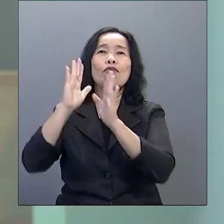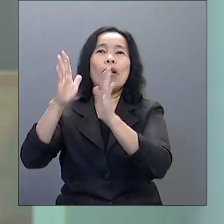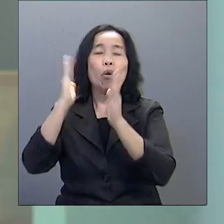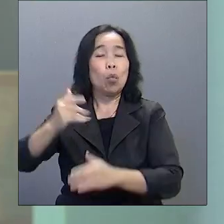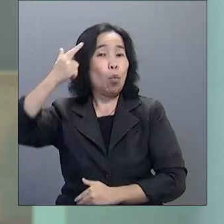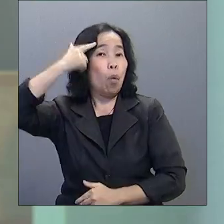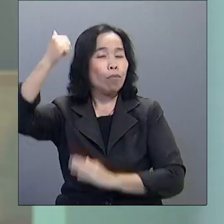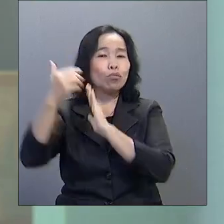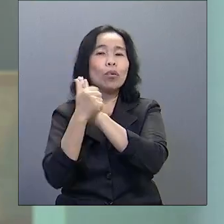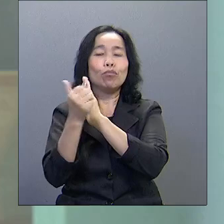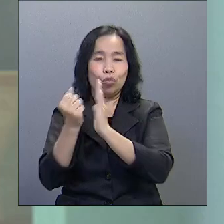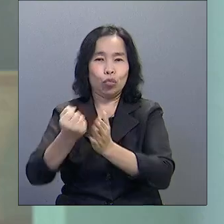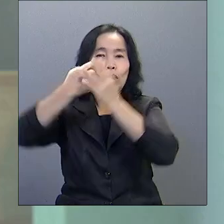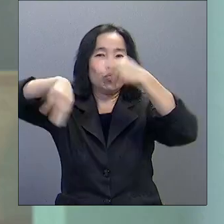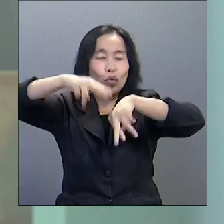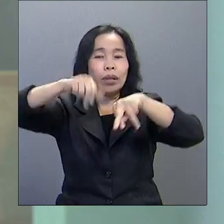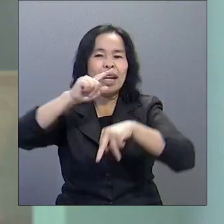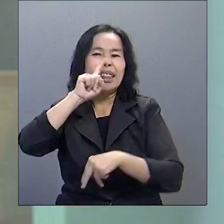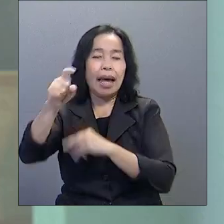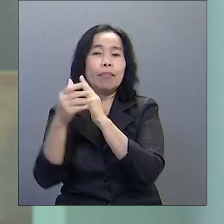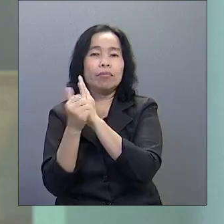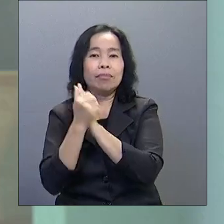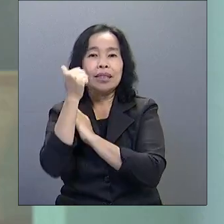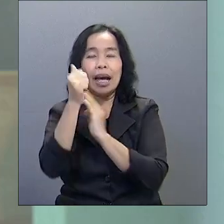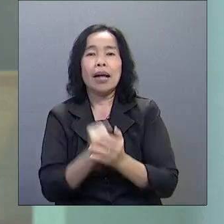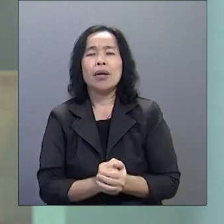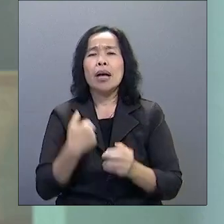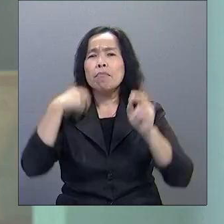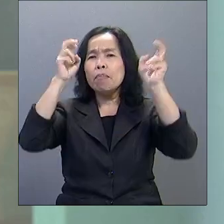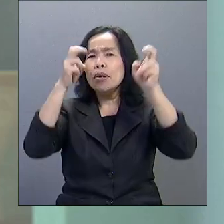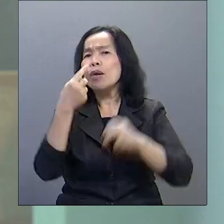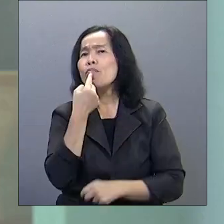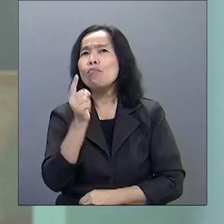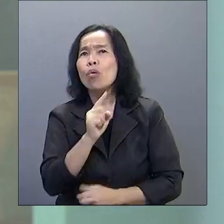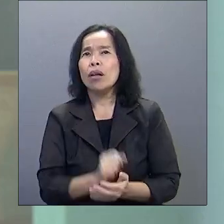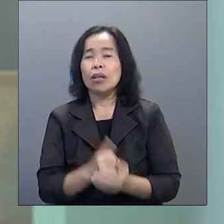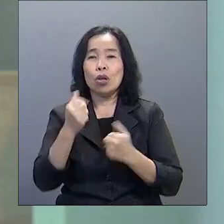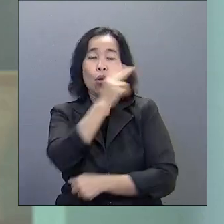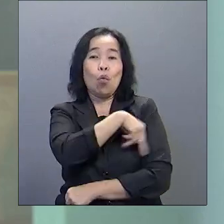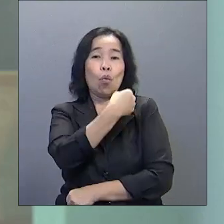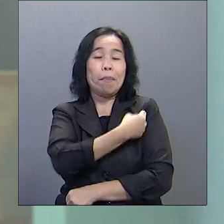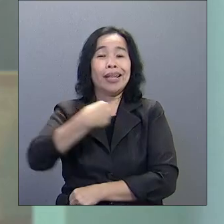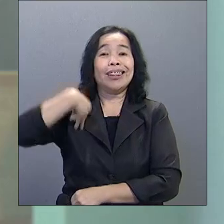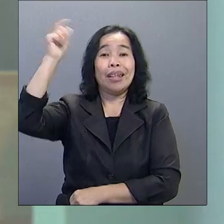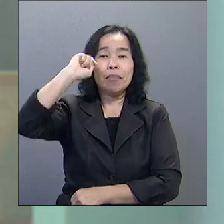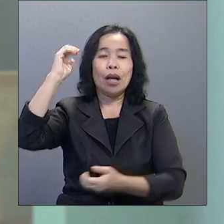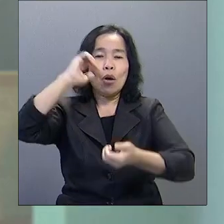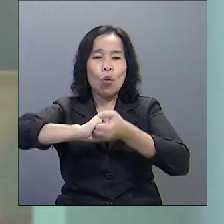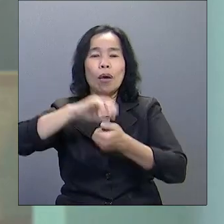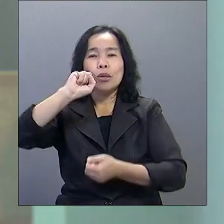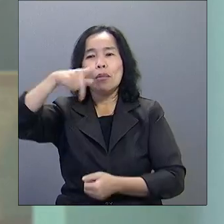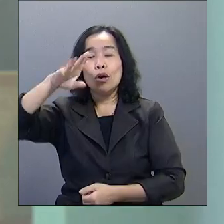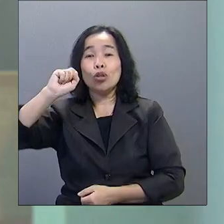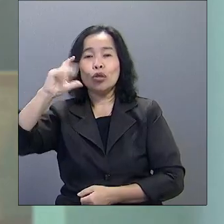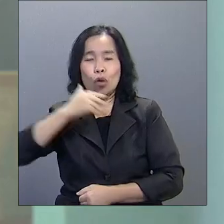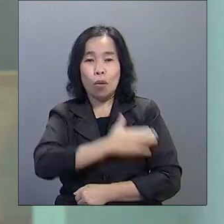มีความรู้นะคะคุณผู้ชมคะเดี๋ยวเราไปถามผู้เชี่ยวชาญมาให้มีประเด็นทั้งว่าข่าวอ่านจากโรงพยาบาลธรรมศาสตร์เนี่ยเค้าร่วมกับสปสชจากโครงการเปลี่ยนข้อ